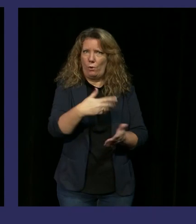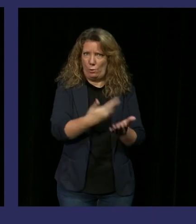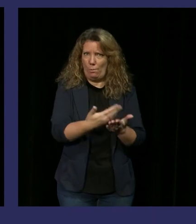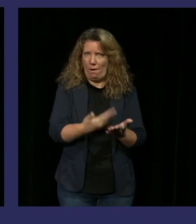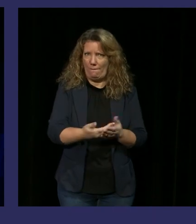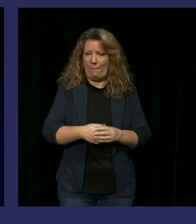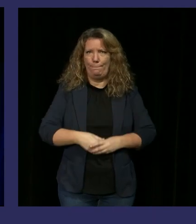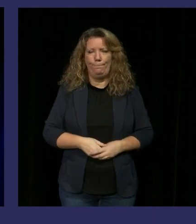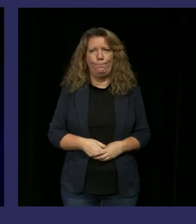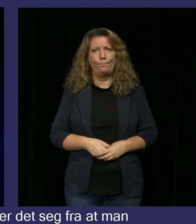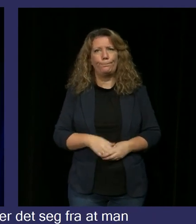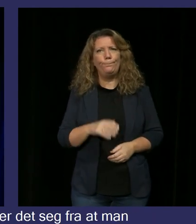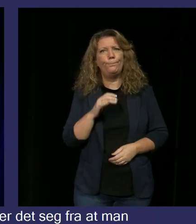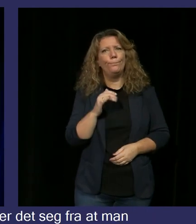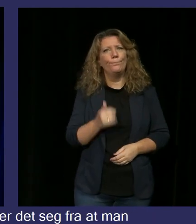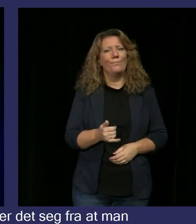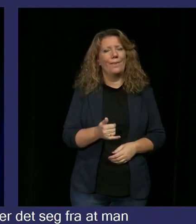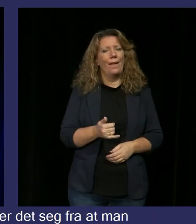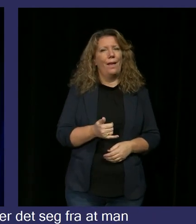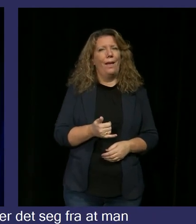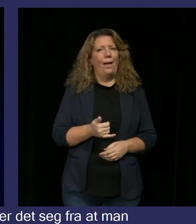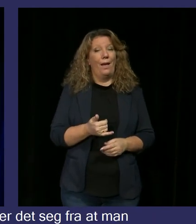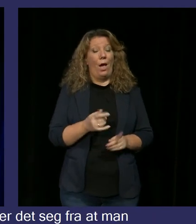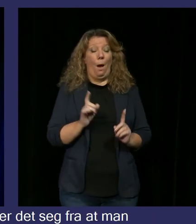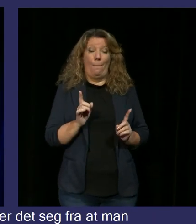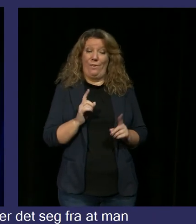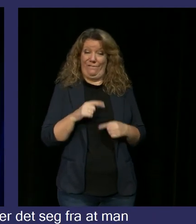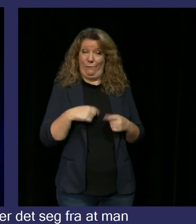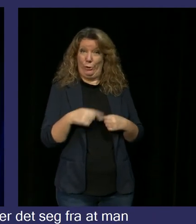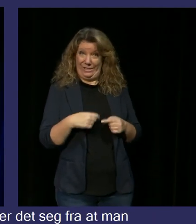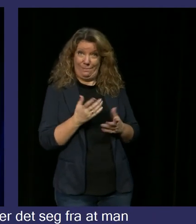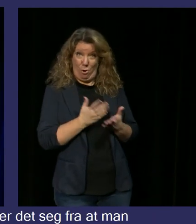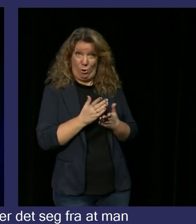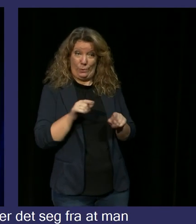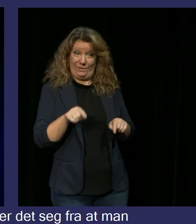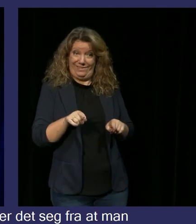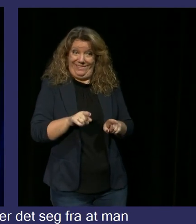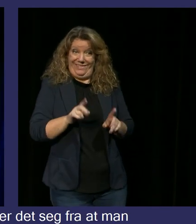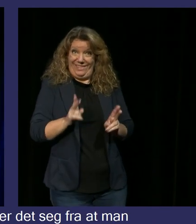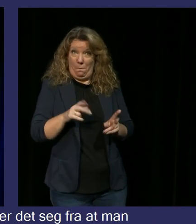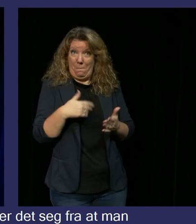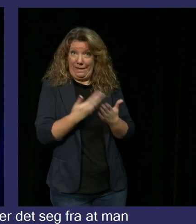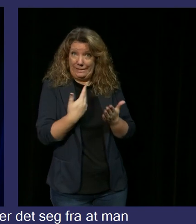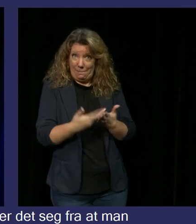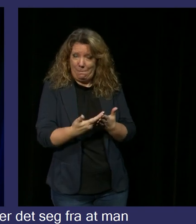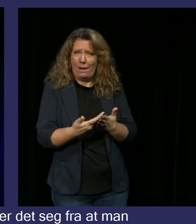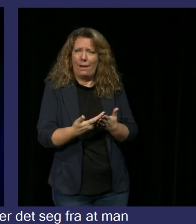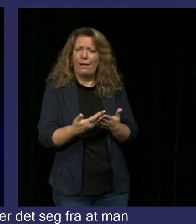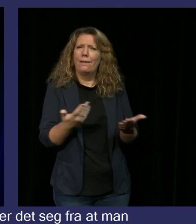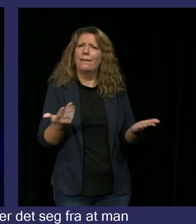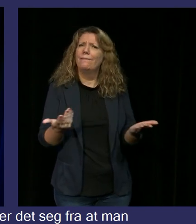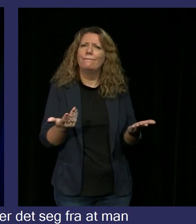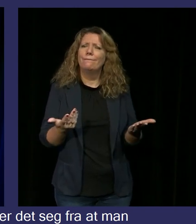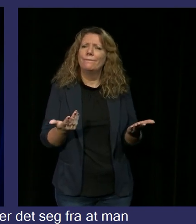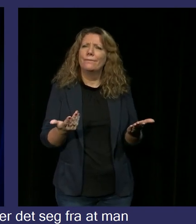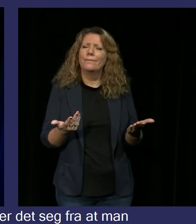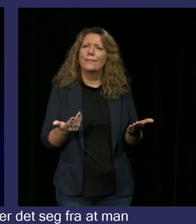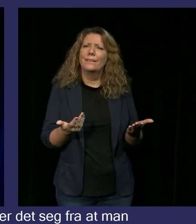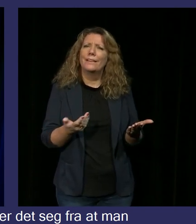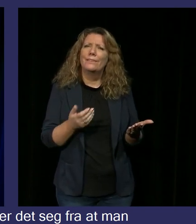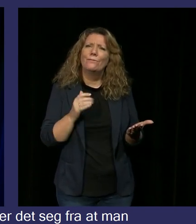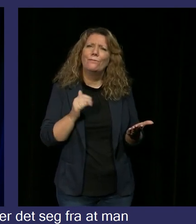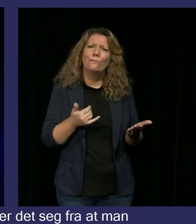Ja, og det var en enkelt, bare for å fortsette på det eksempelet, hvor skriver det seg fra egentlig at man